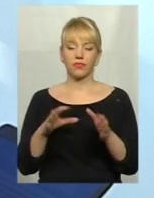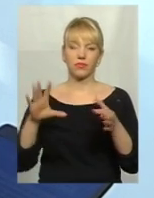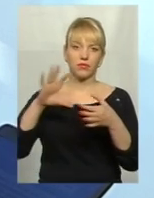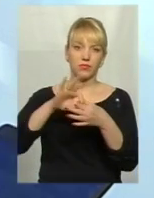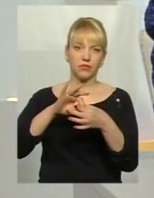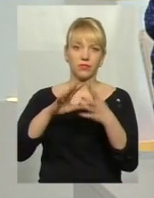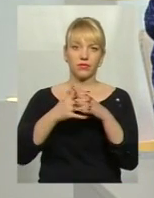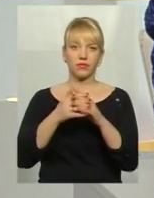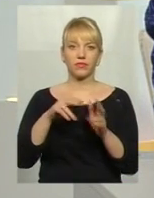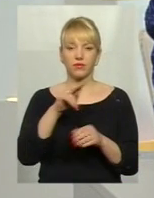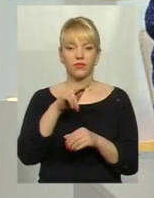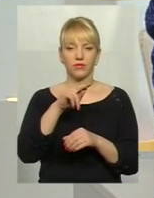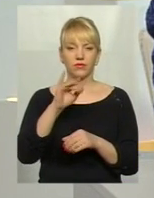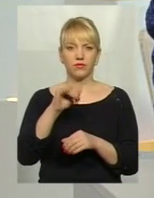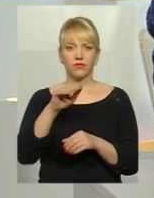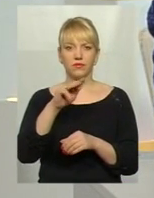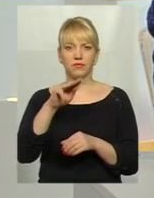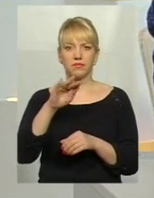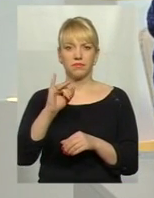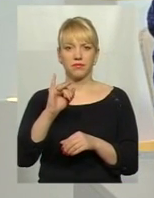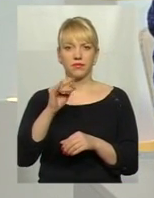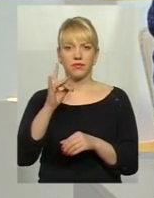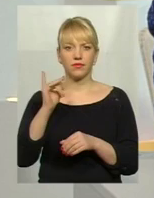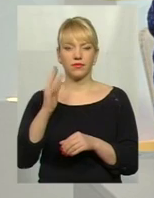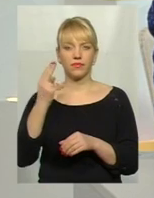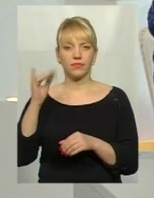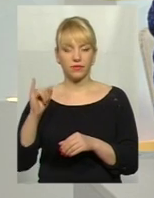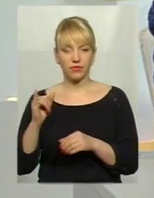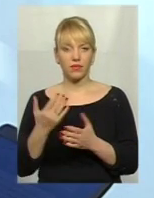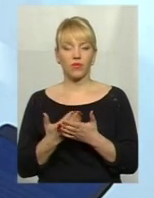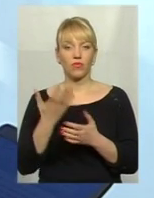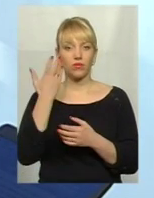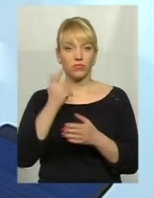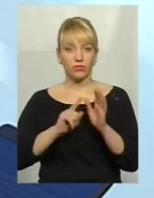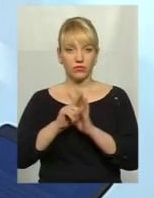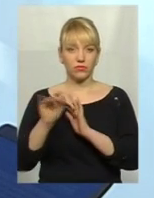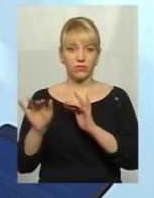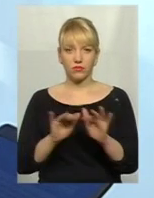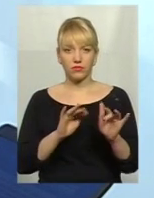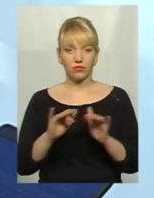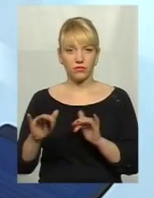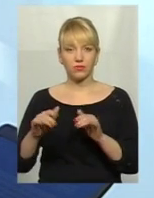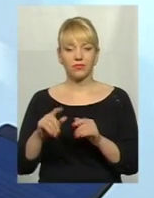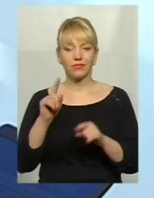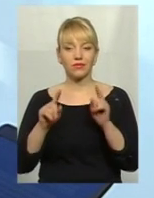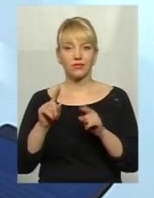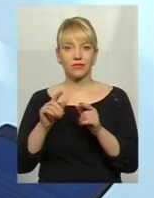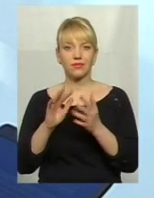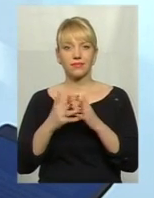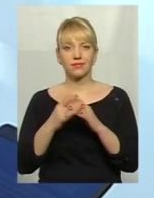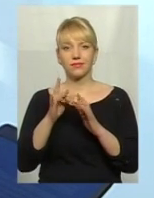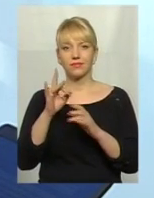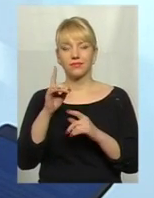селища Чемириці, тобто з 23 з Чемирицями. В ході процесу деякі сільські ради